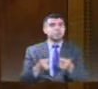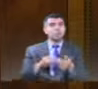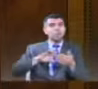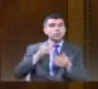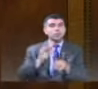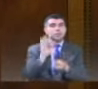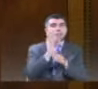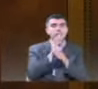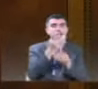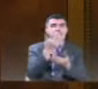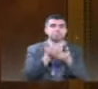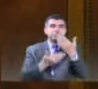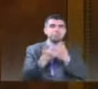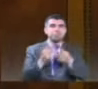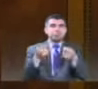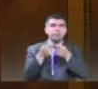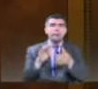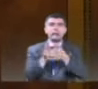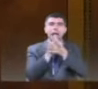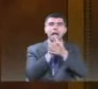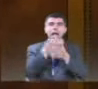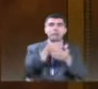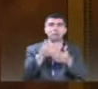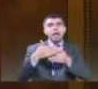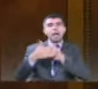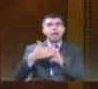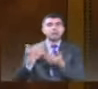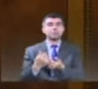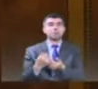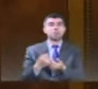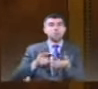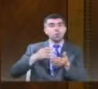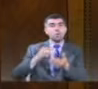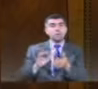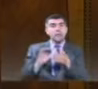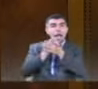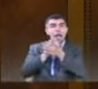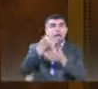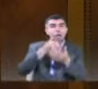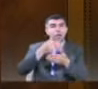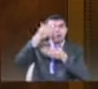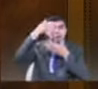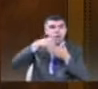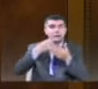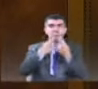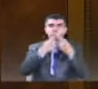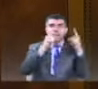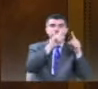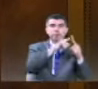تؤطرها معاهدات الصداقة وحسن الجوار والتعاون التي تجمع المملكة المغربية مع مجموعة